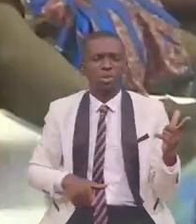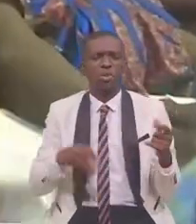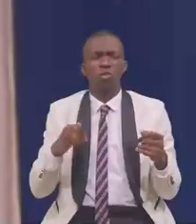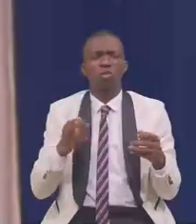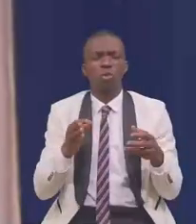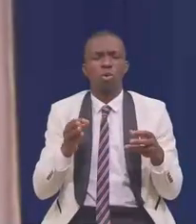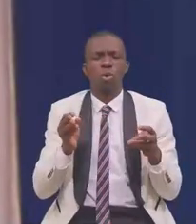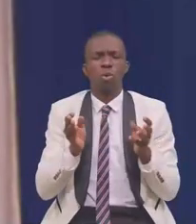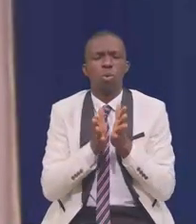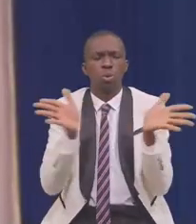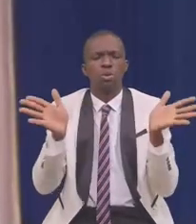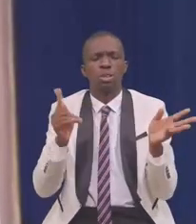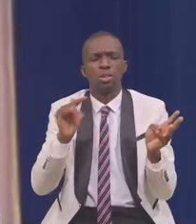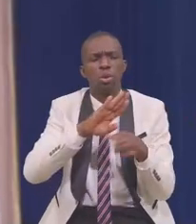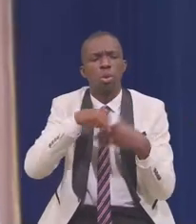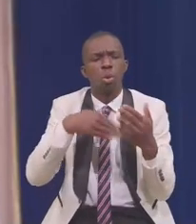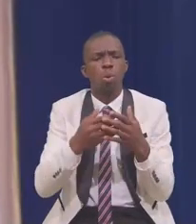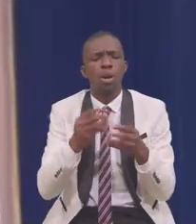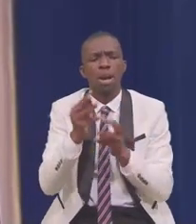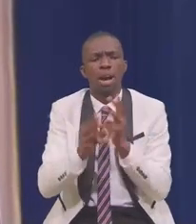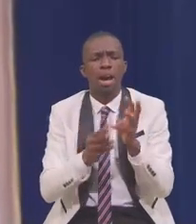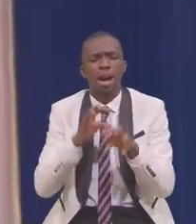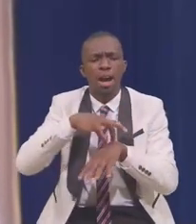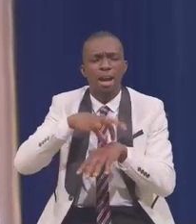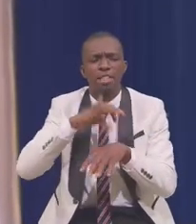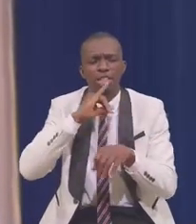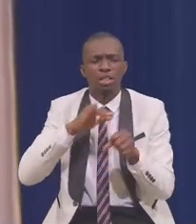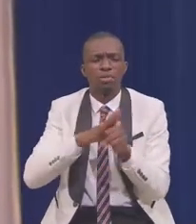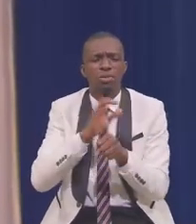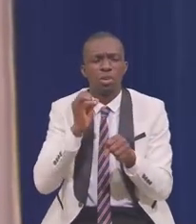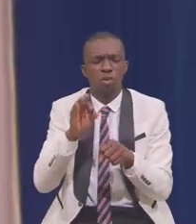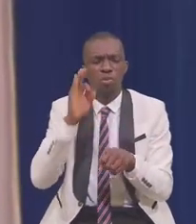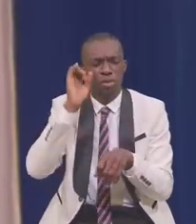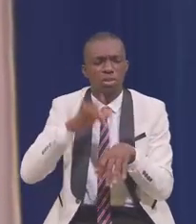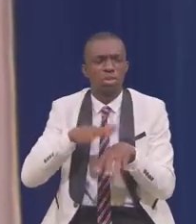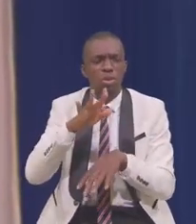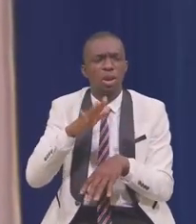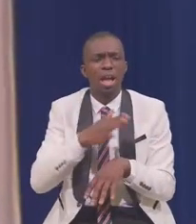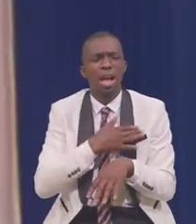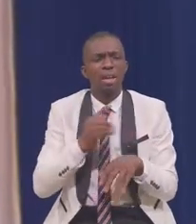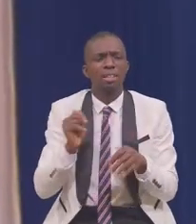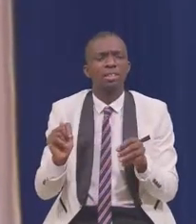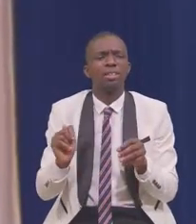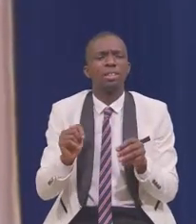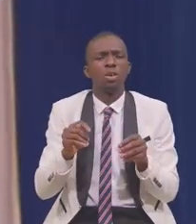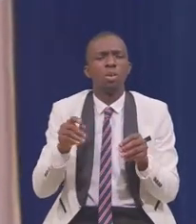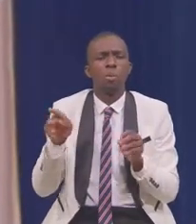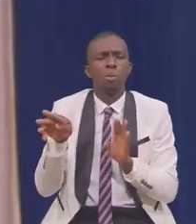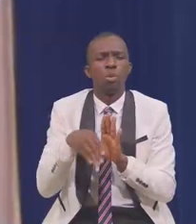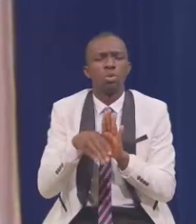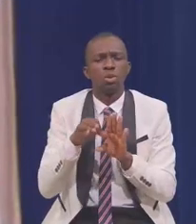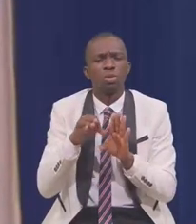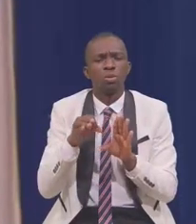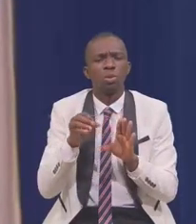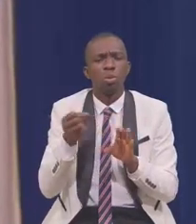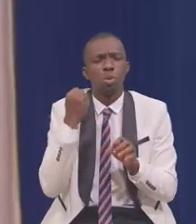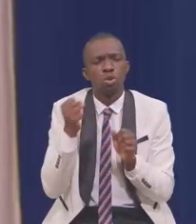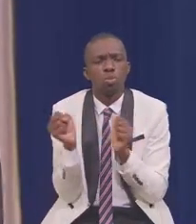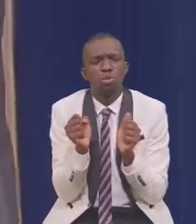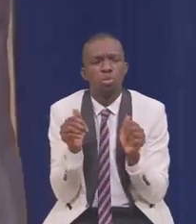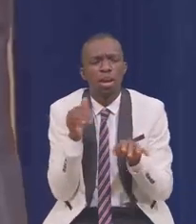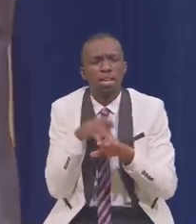ébranlées dans leur fondement par la voix qui retentissait et la maison se remplit de fumée. Alors je dis,